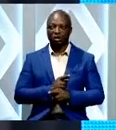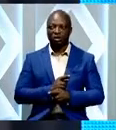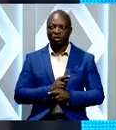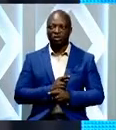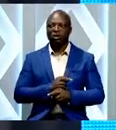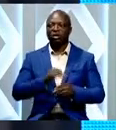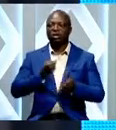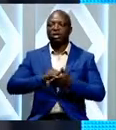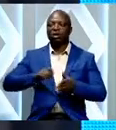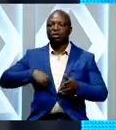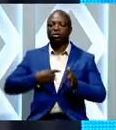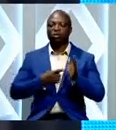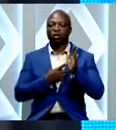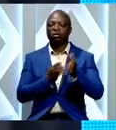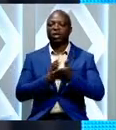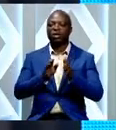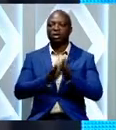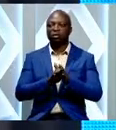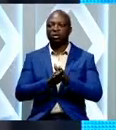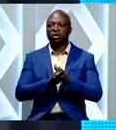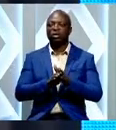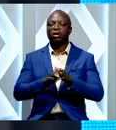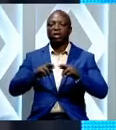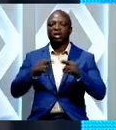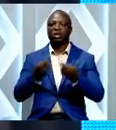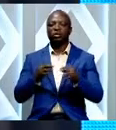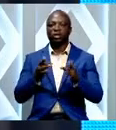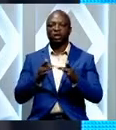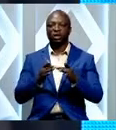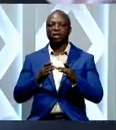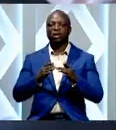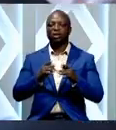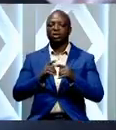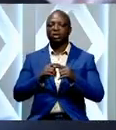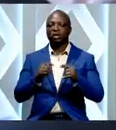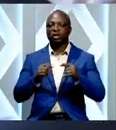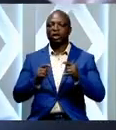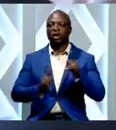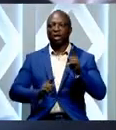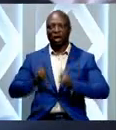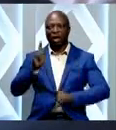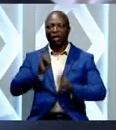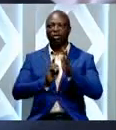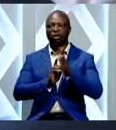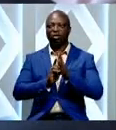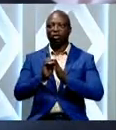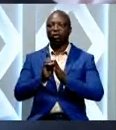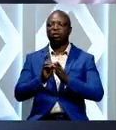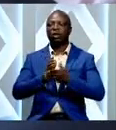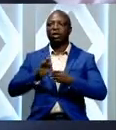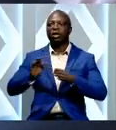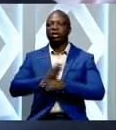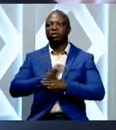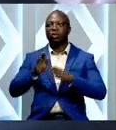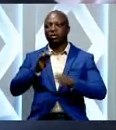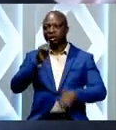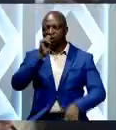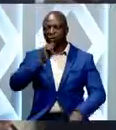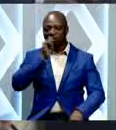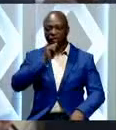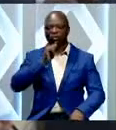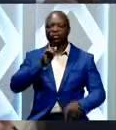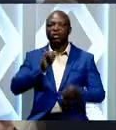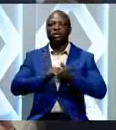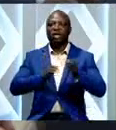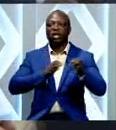C'est ce que montrent par exemple les réseaux Internet qui ont été très largement développés par des opérateurs privés, ce qui